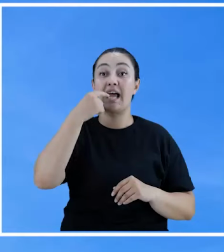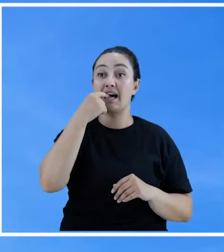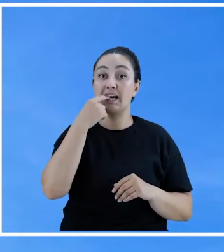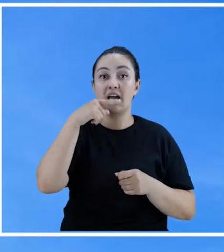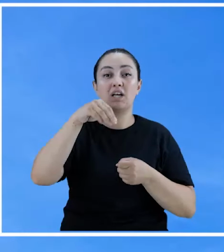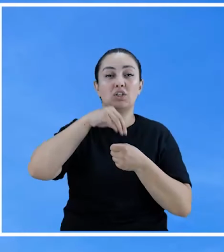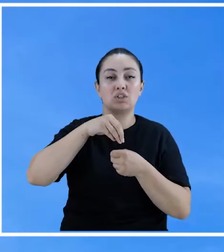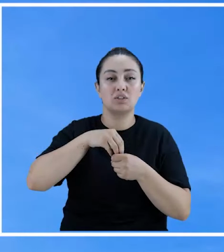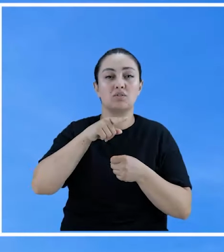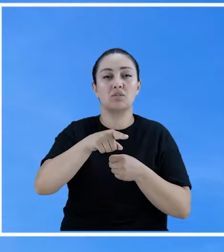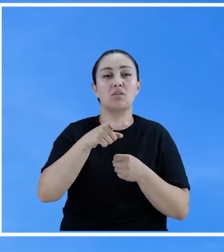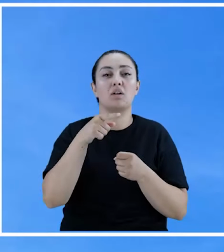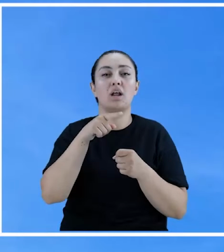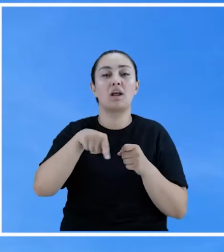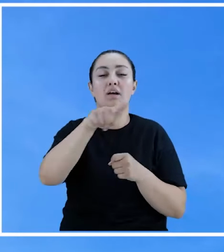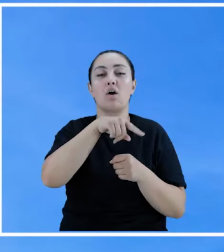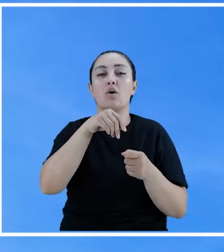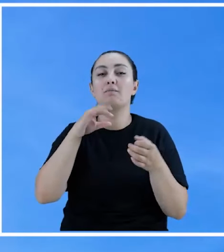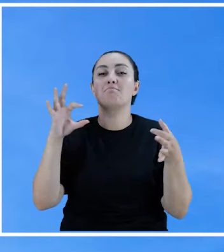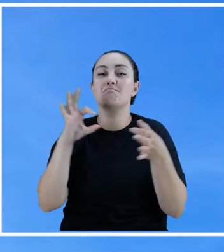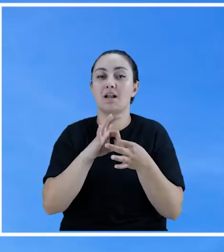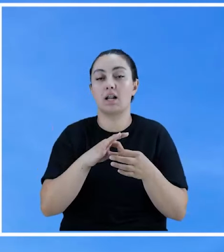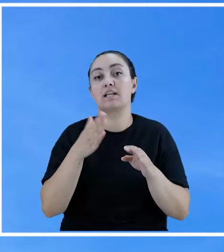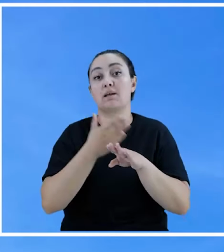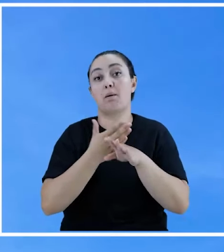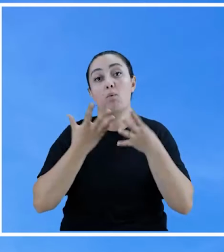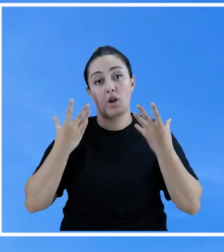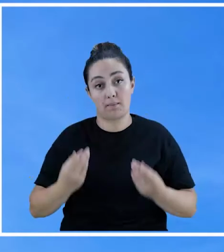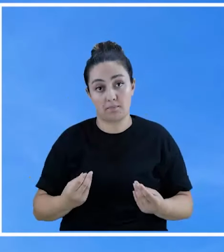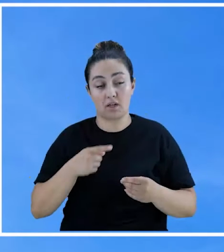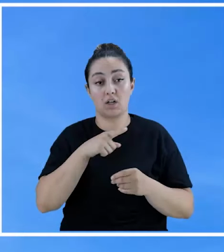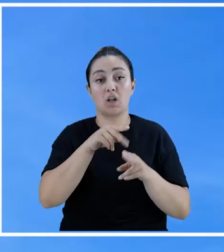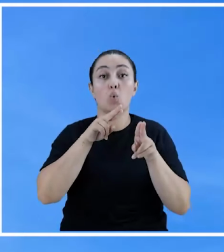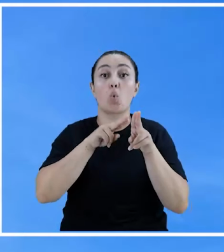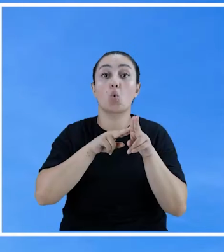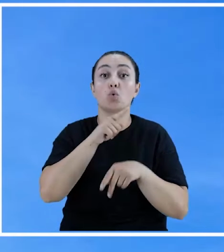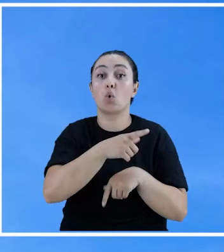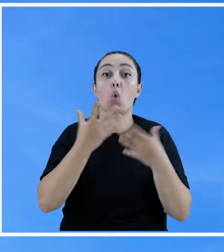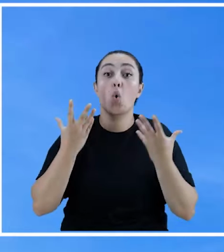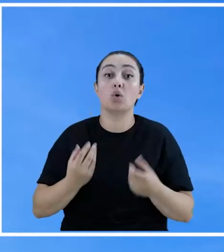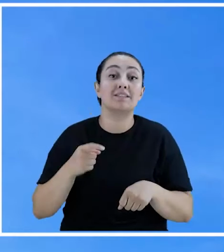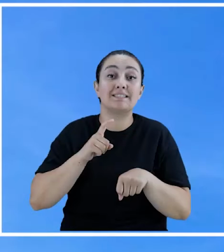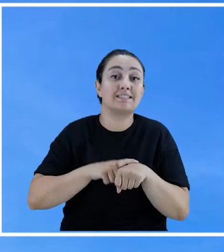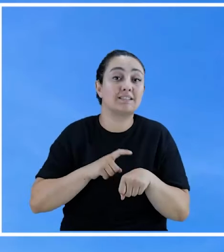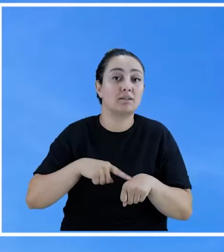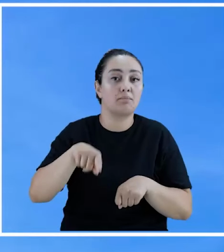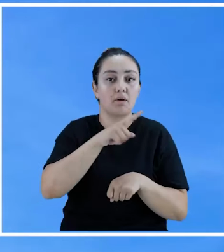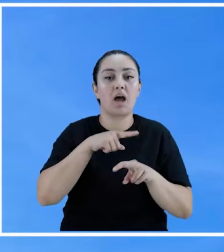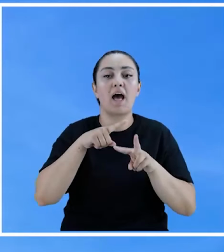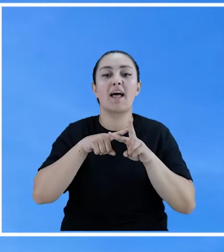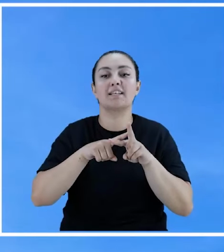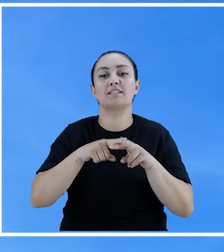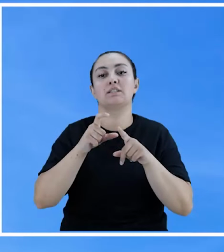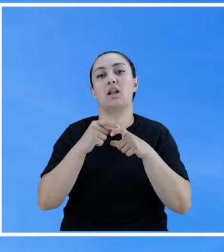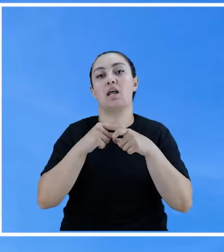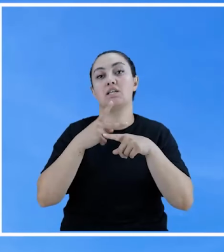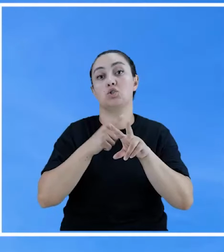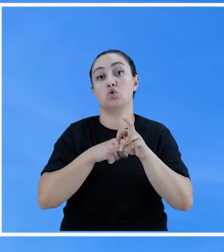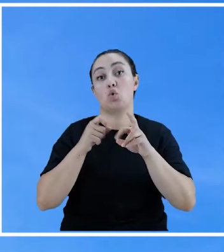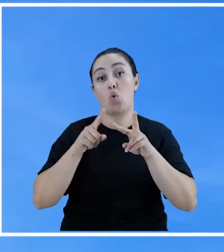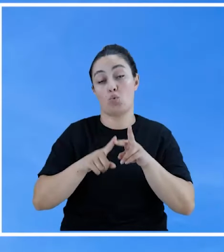demirin donatılının korozyona uğramasına neden olabilir. Korozyona uğradığı takdirde de adezyon bozuluyor.